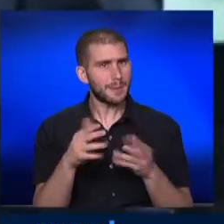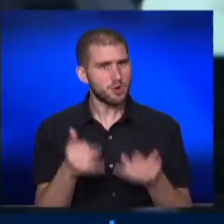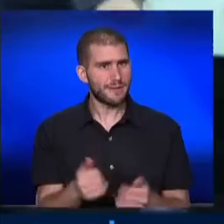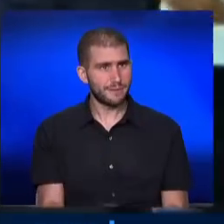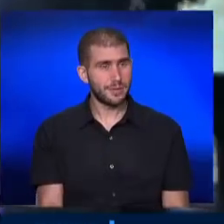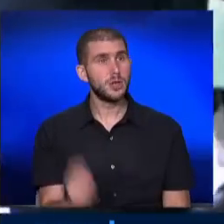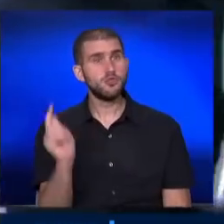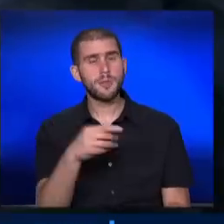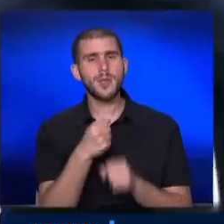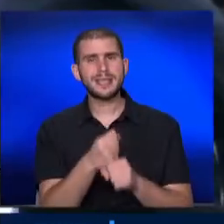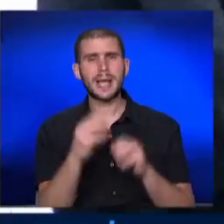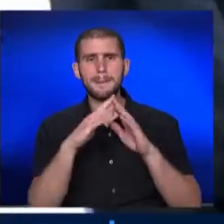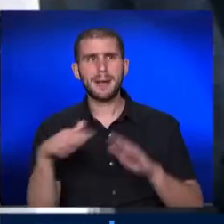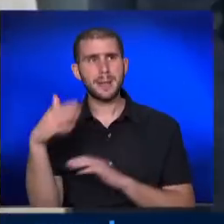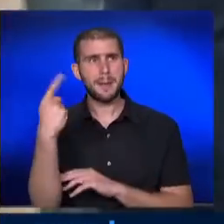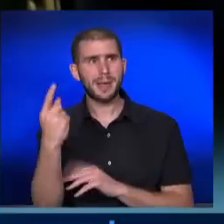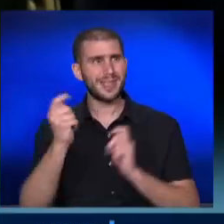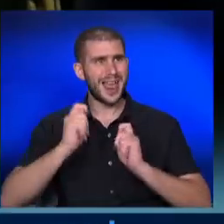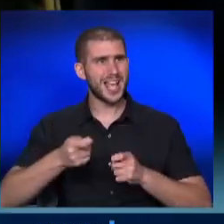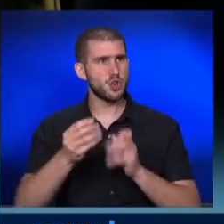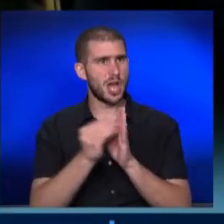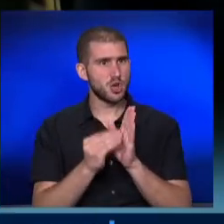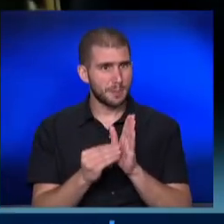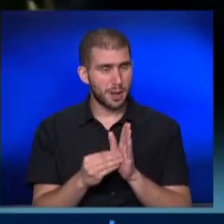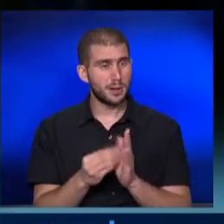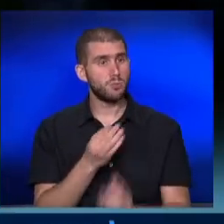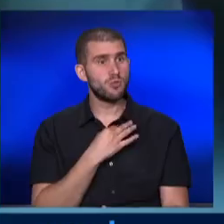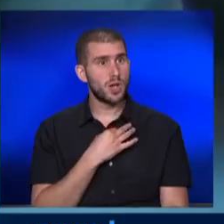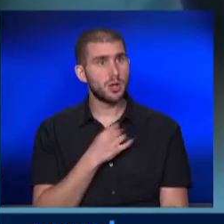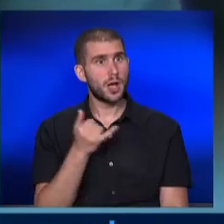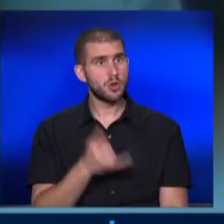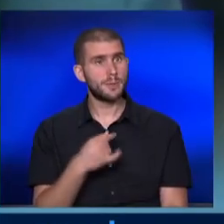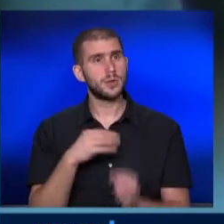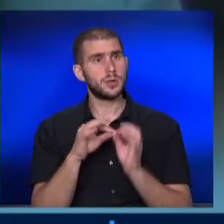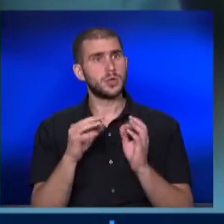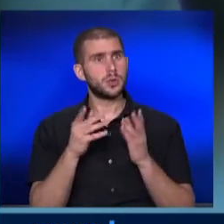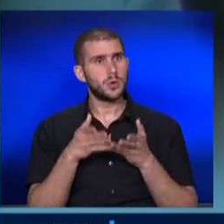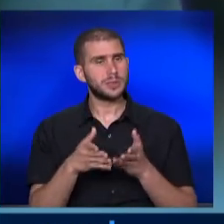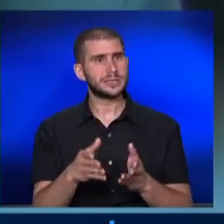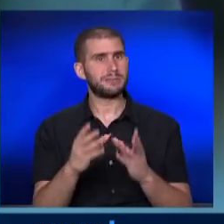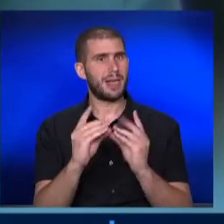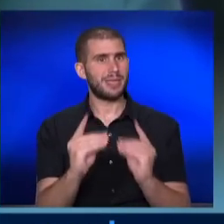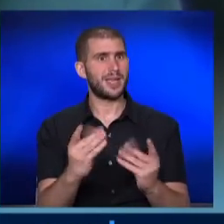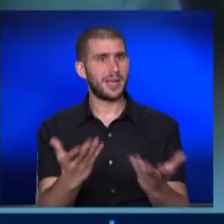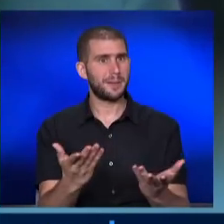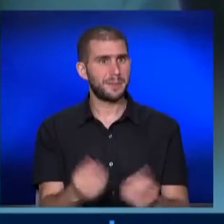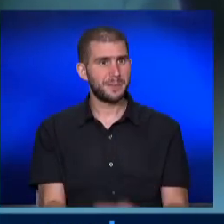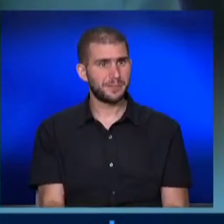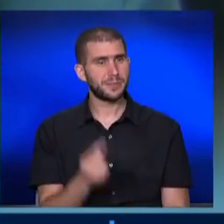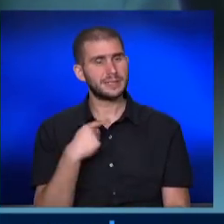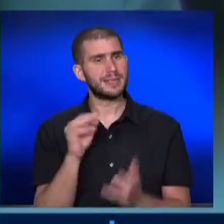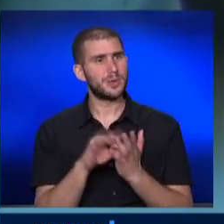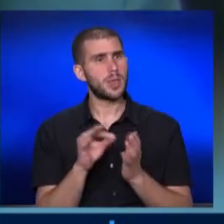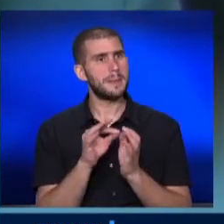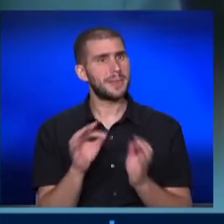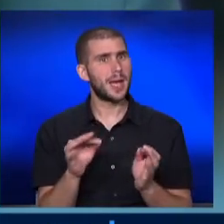כשהגיעו נציגי המחנה הממלכתי להגיש את הרשימה... מבחינתנו זאת היום אנחנו יוצאים לדרך, וזו